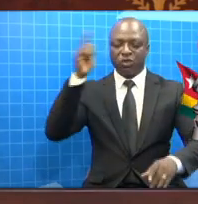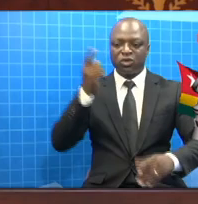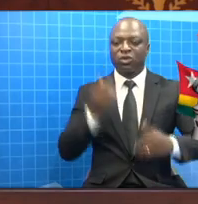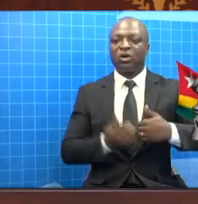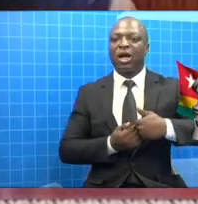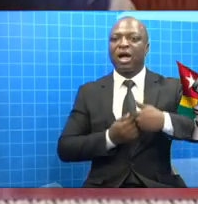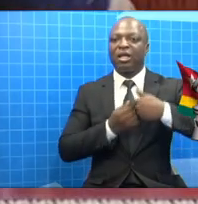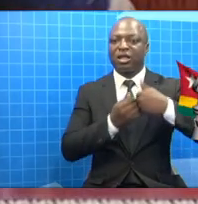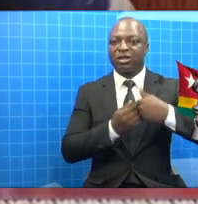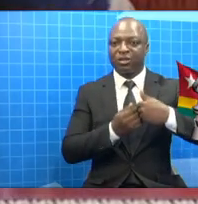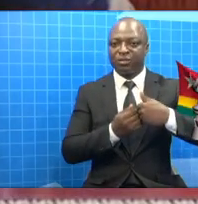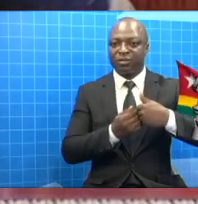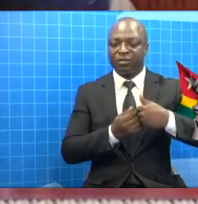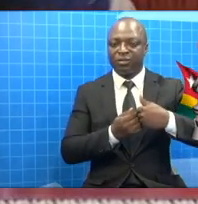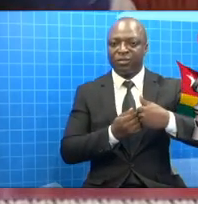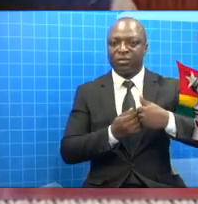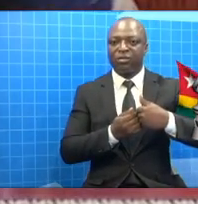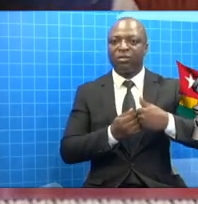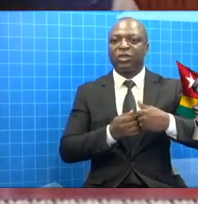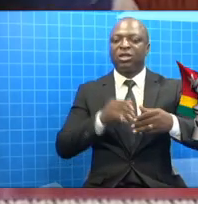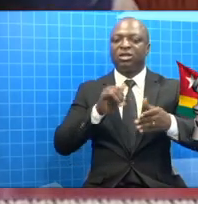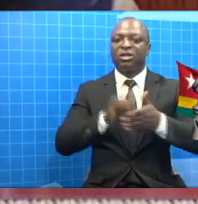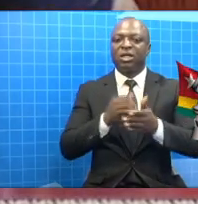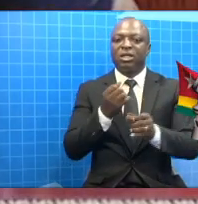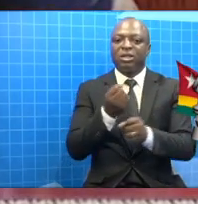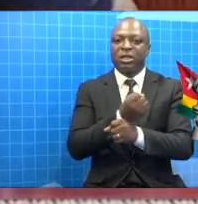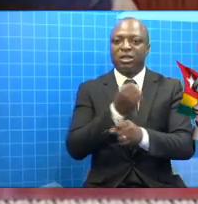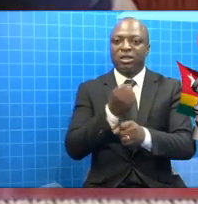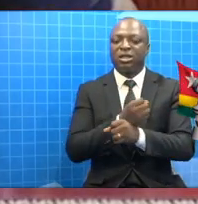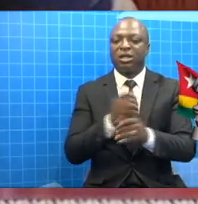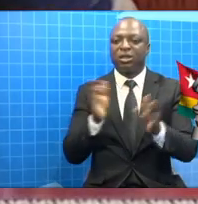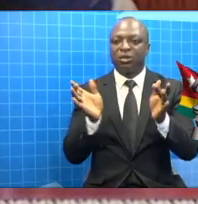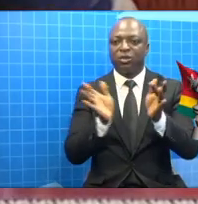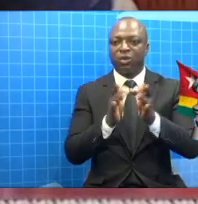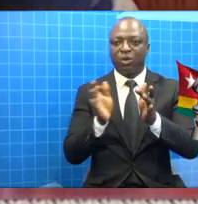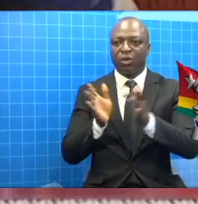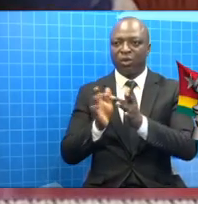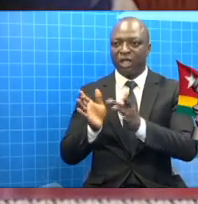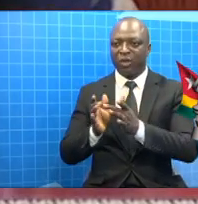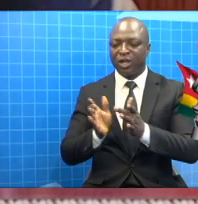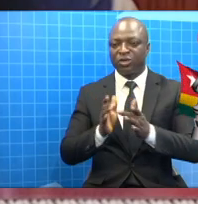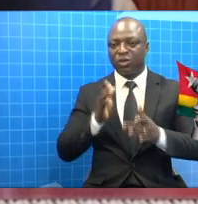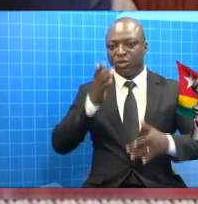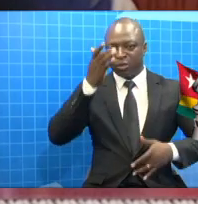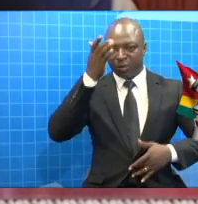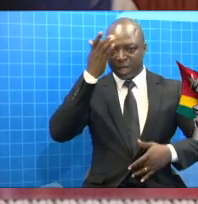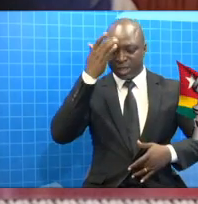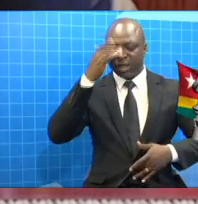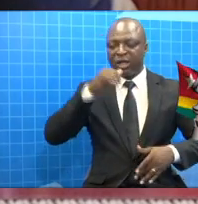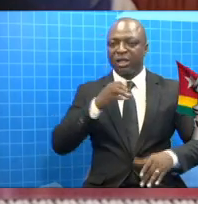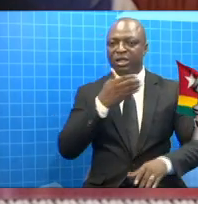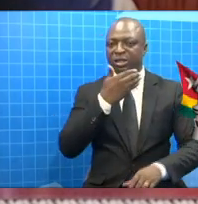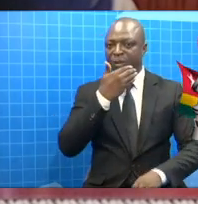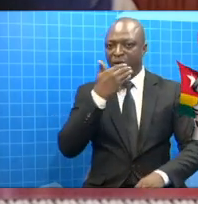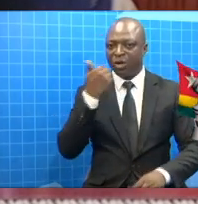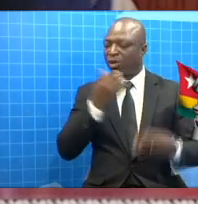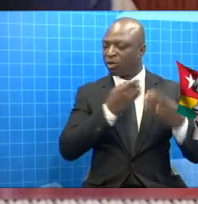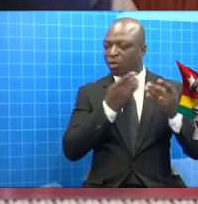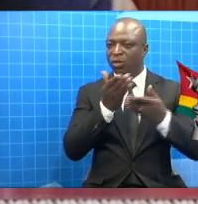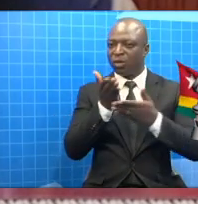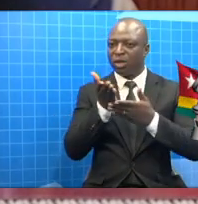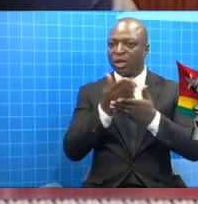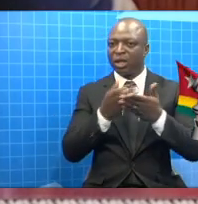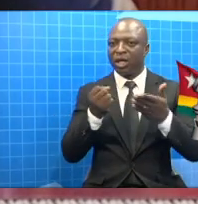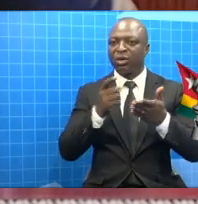attachés. Les statistiques de contamination qui s'améliorent depuis quelques